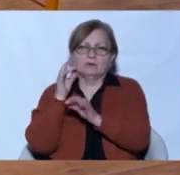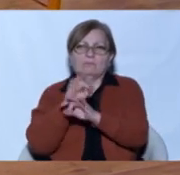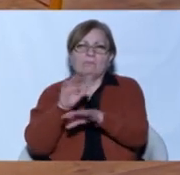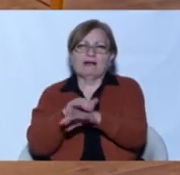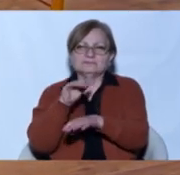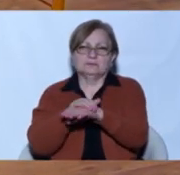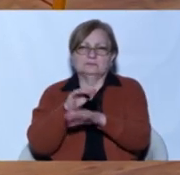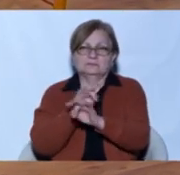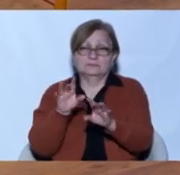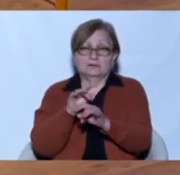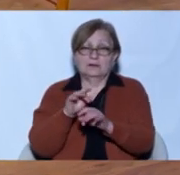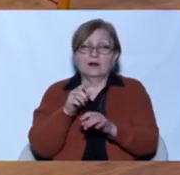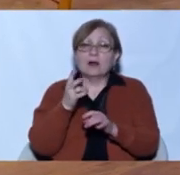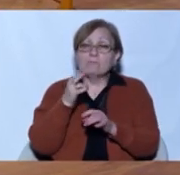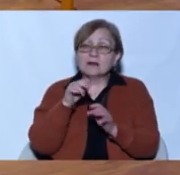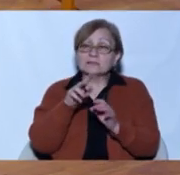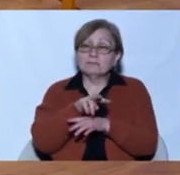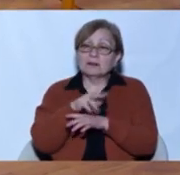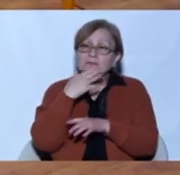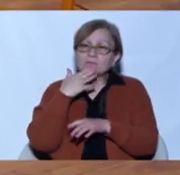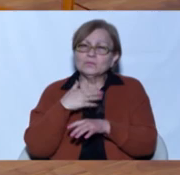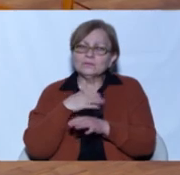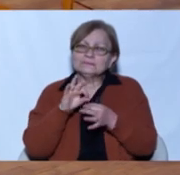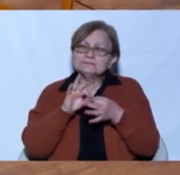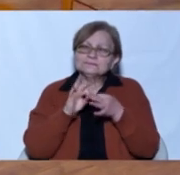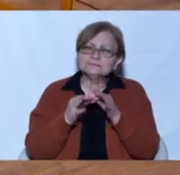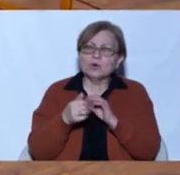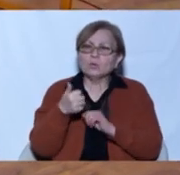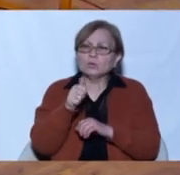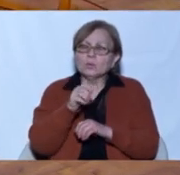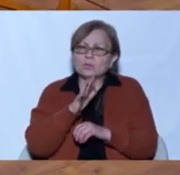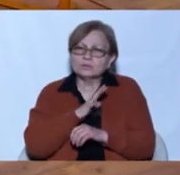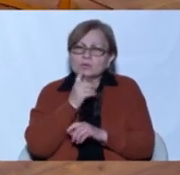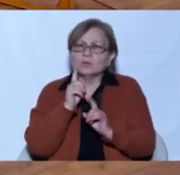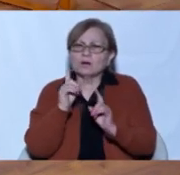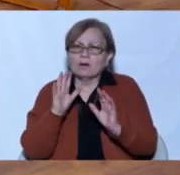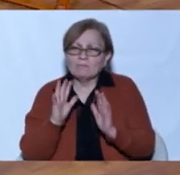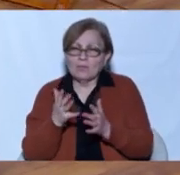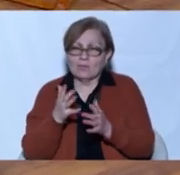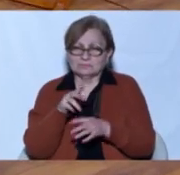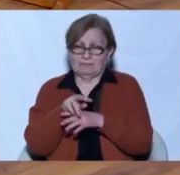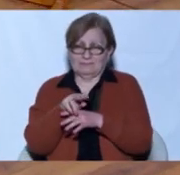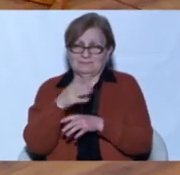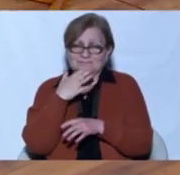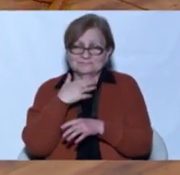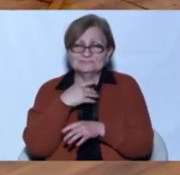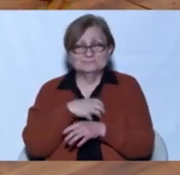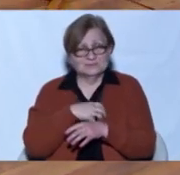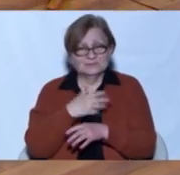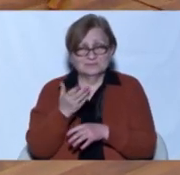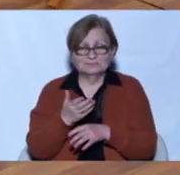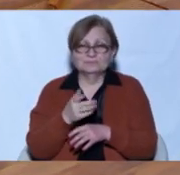ლიტერატურა გვეუბნება, როგორ მოხდა ის, რაც მოხდა. ამიტომ ამას ძალიან დიდი მნიშვნელობა აქვს და თქვენ უკვე იცით,